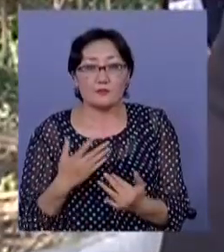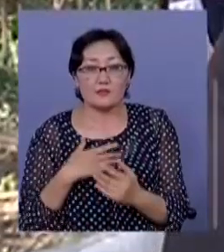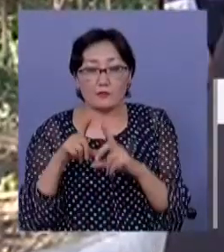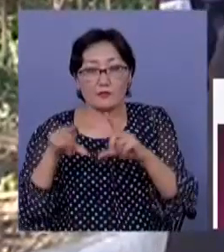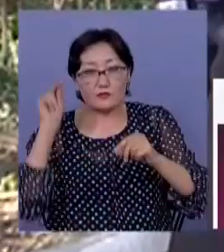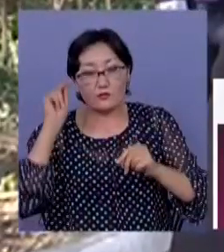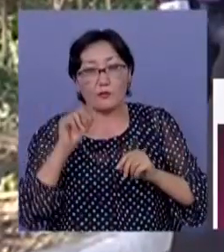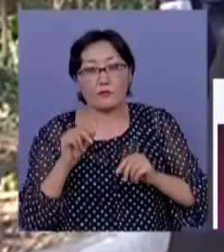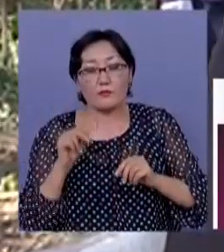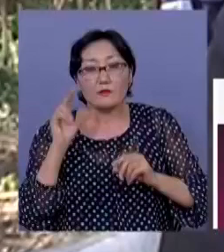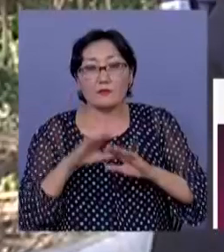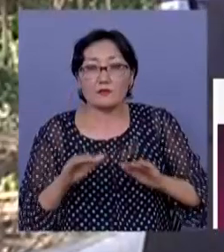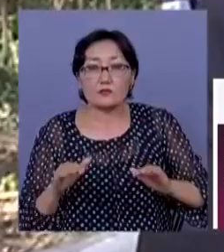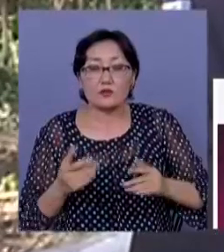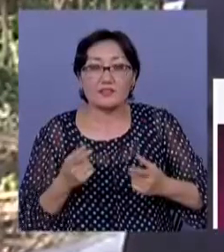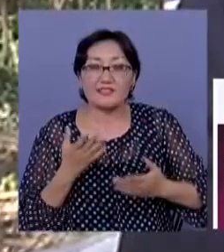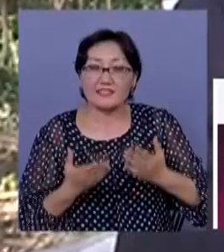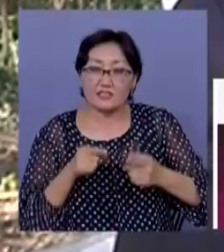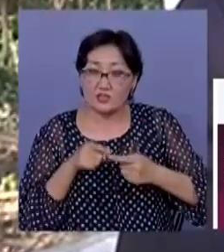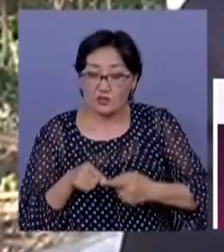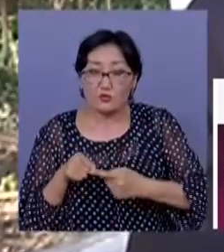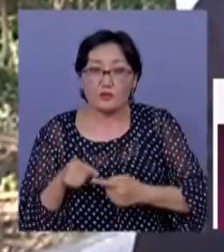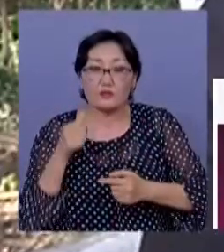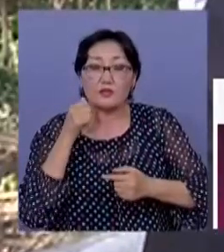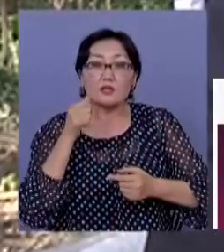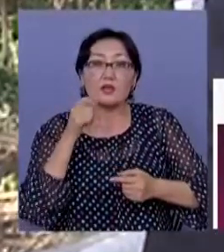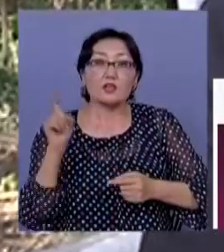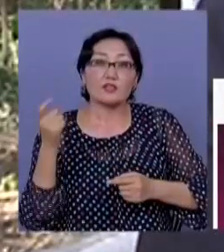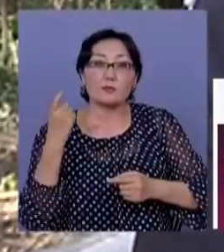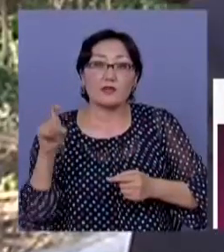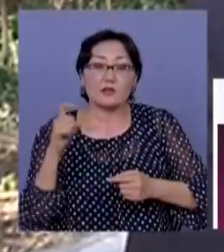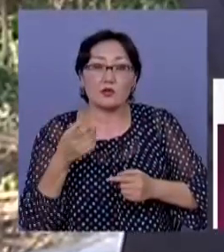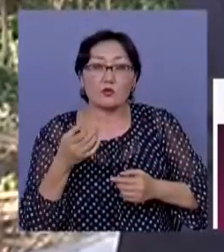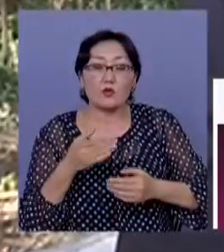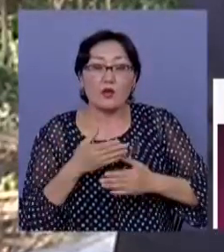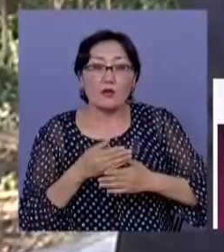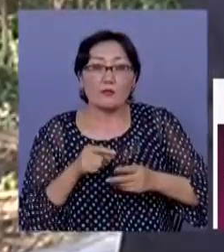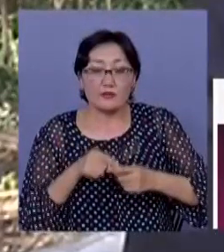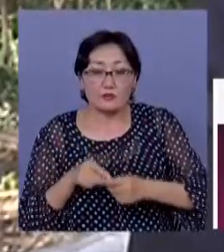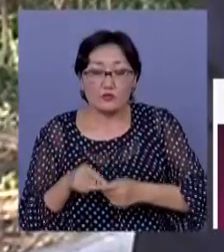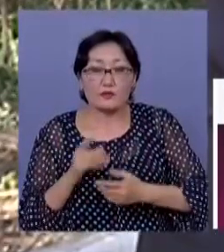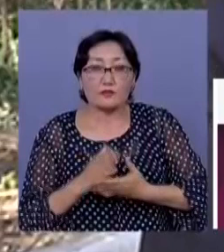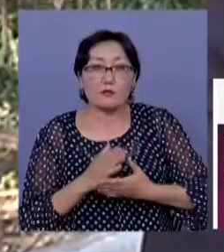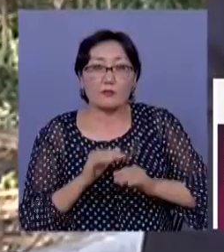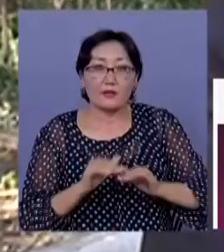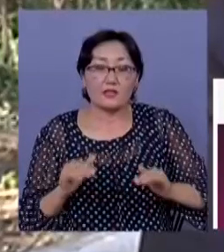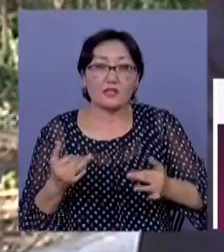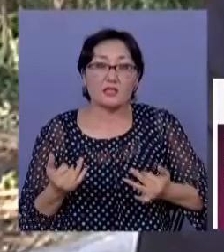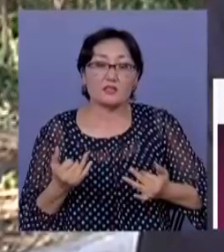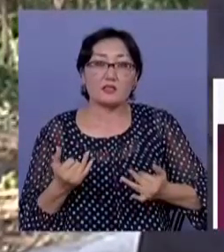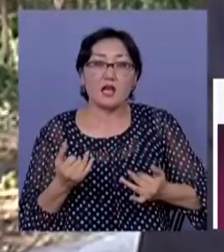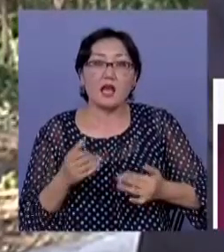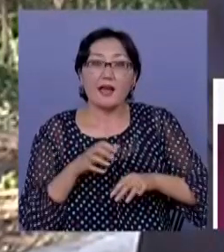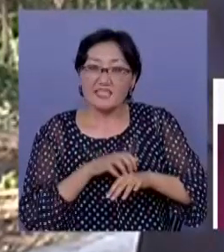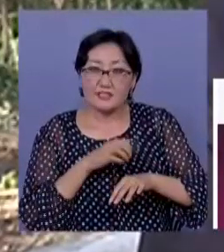оқып жатқан балаларға егер еден жуған кезде, ертеңгі химиялық заттарды қолданған кезде балаларға қазір